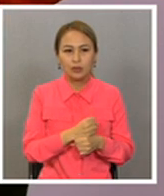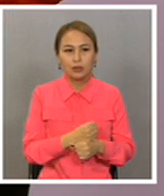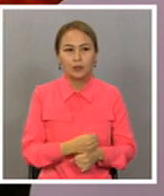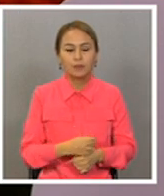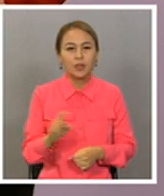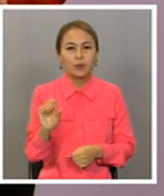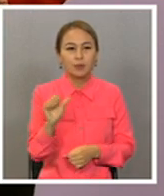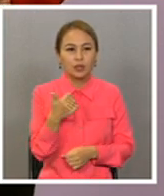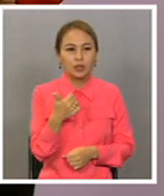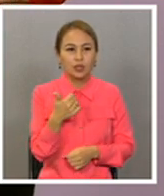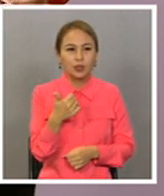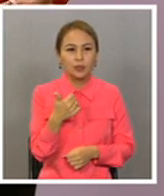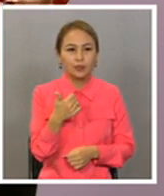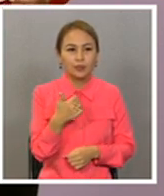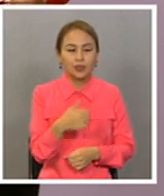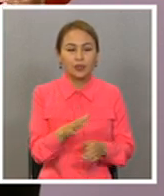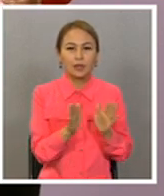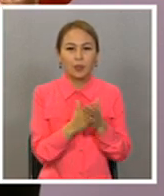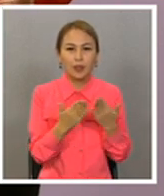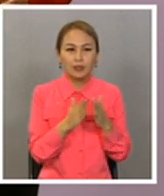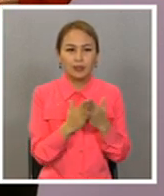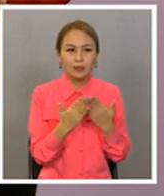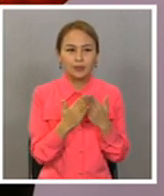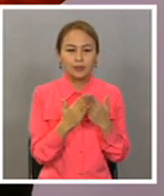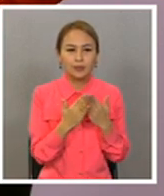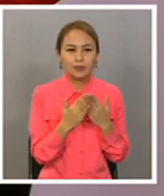Бірінші, кітап хана.